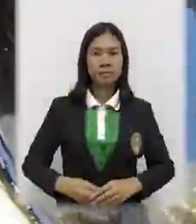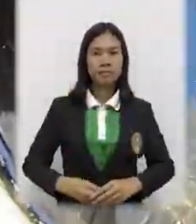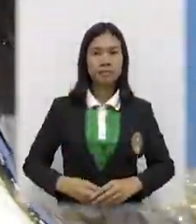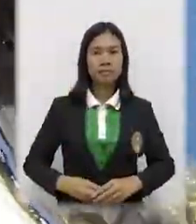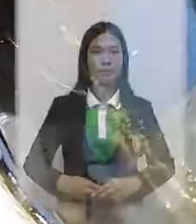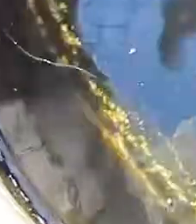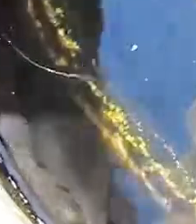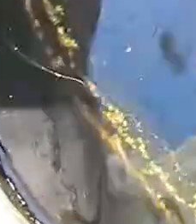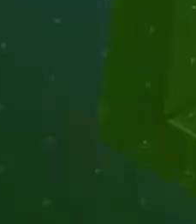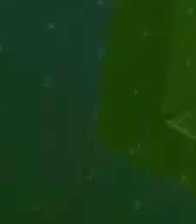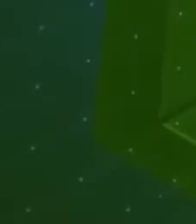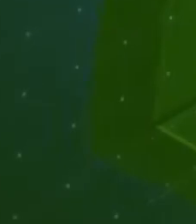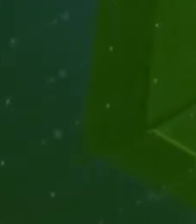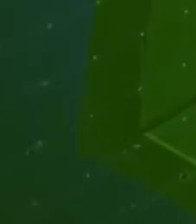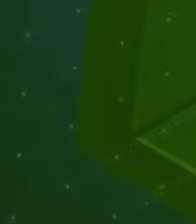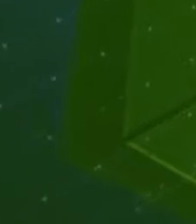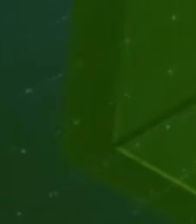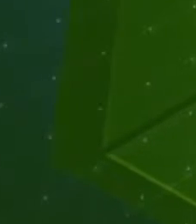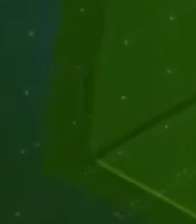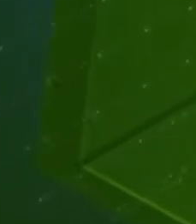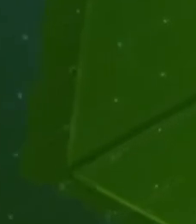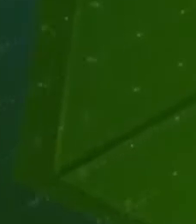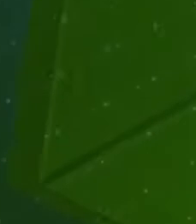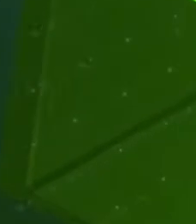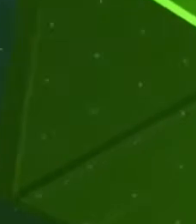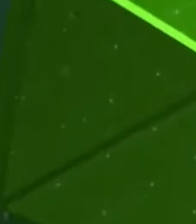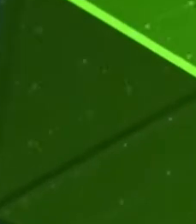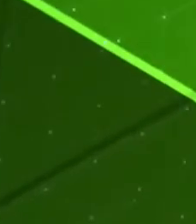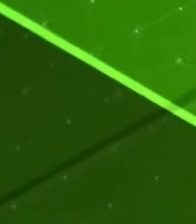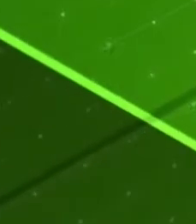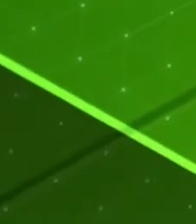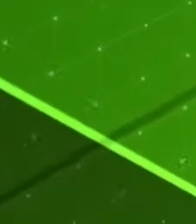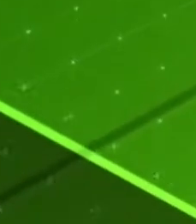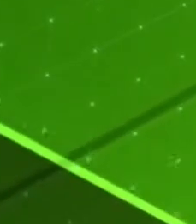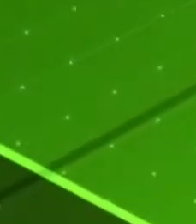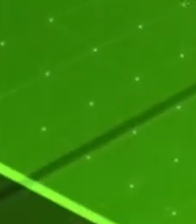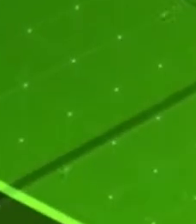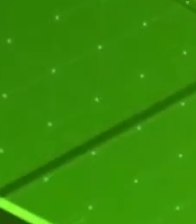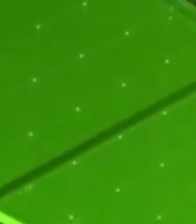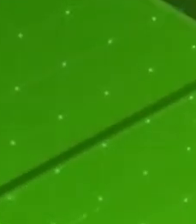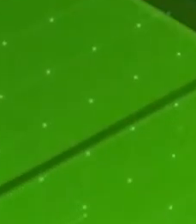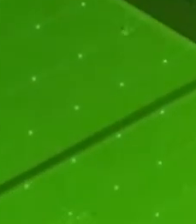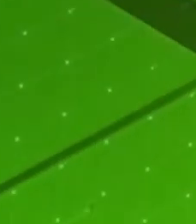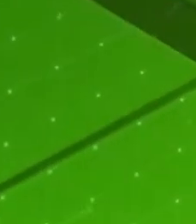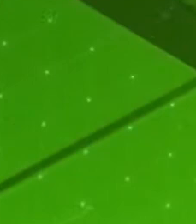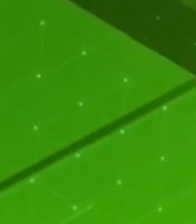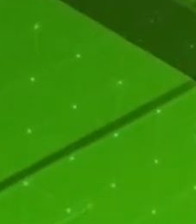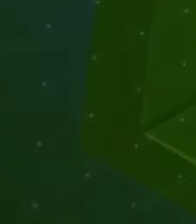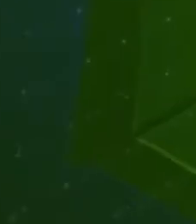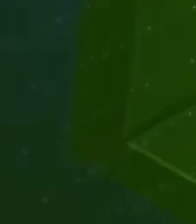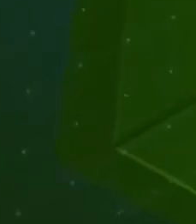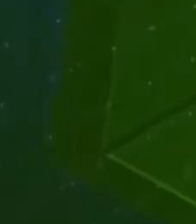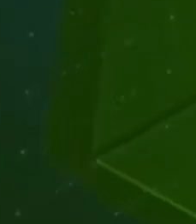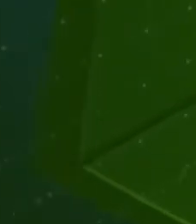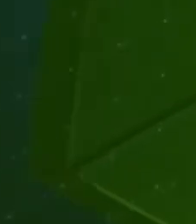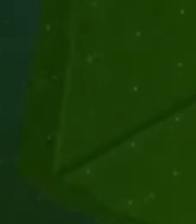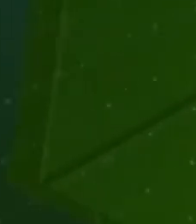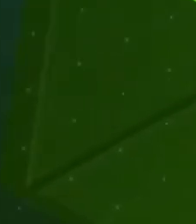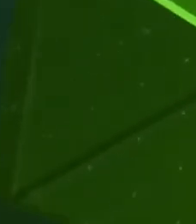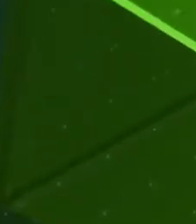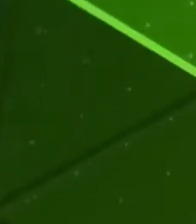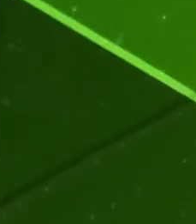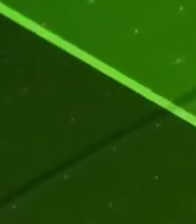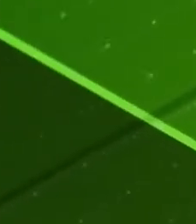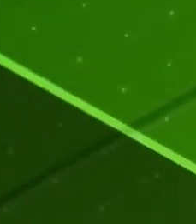ประชาชนลาวมหาวิทยาลัยราชภัฏสกลนครต้อนรับคณะศึกษาดูงานจากมหาวิทยาลัยตะวันออกเฉียง